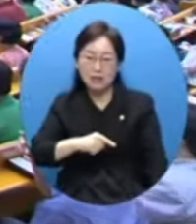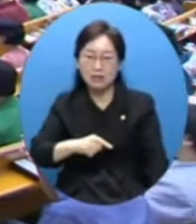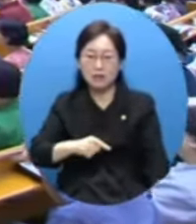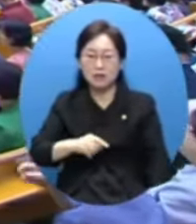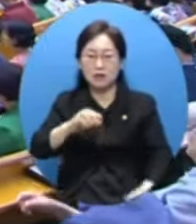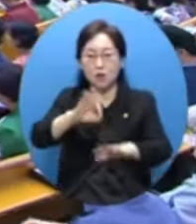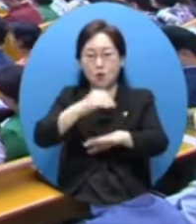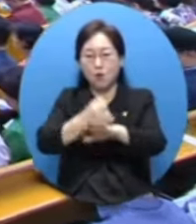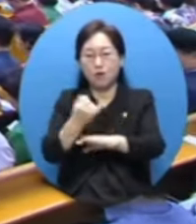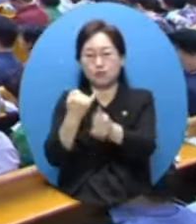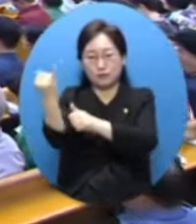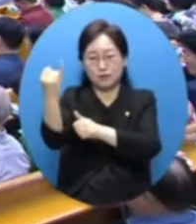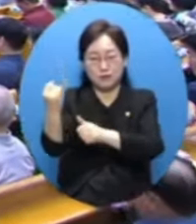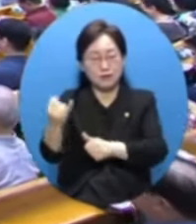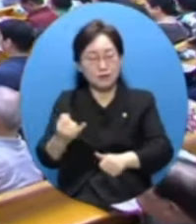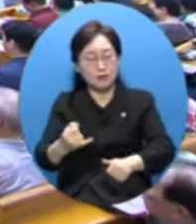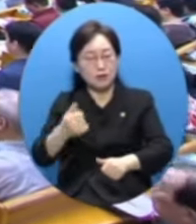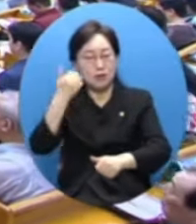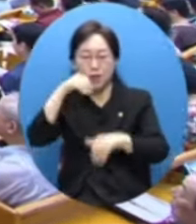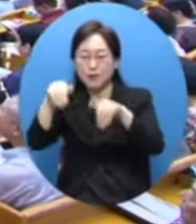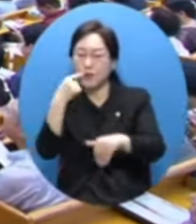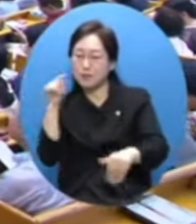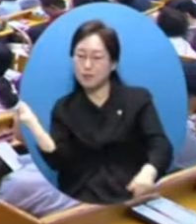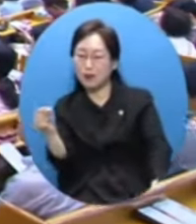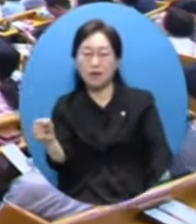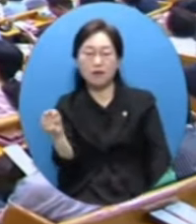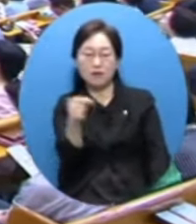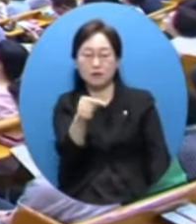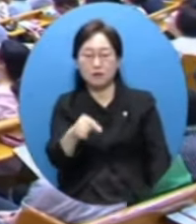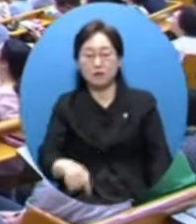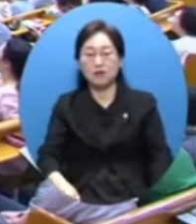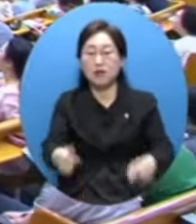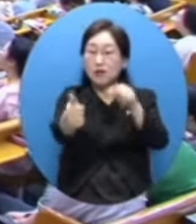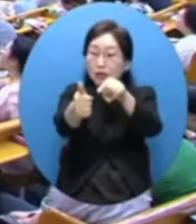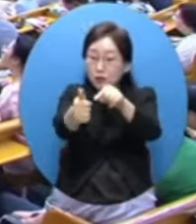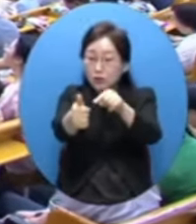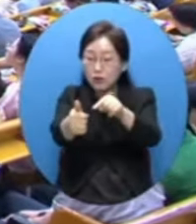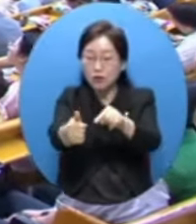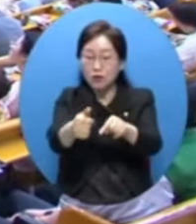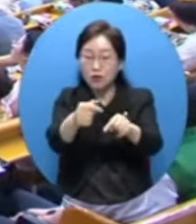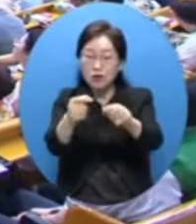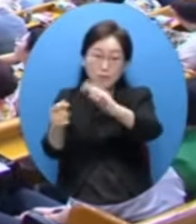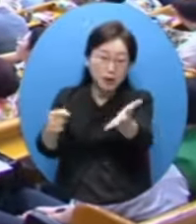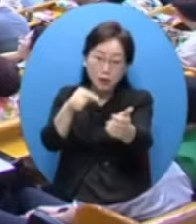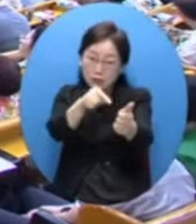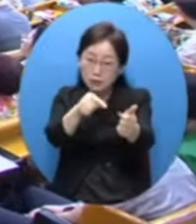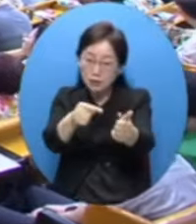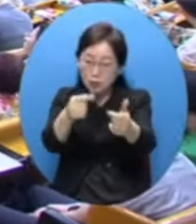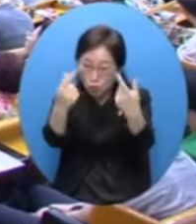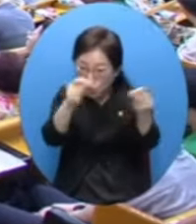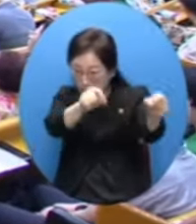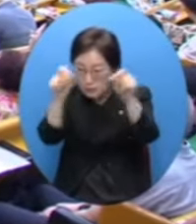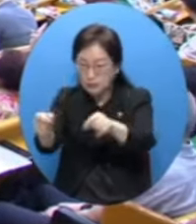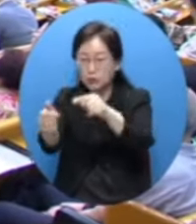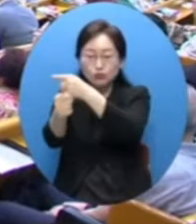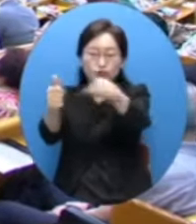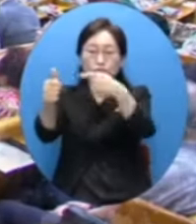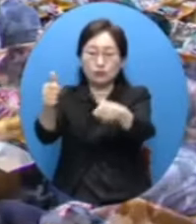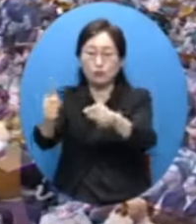보내서 내일 이맘때쯤 엘리야도 그가 죽인 사람들처럼 죽임을 당할 것이라고 경고의 메시지를